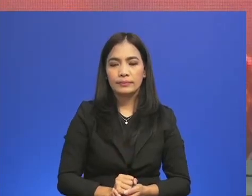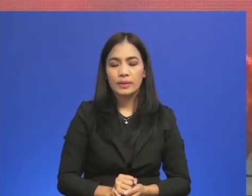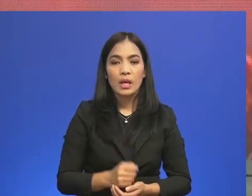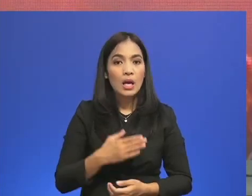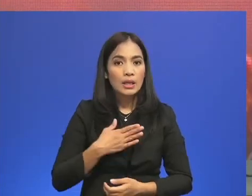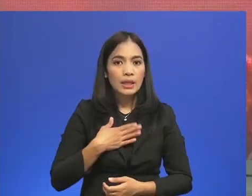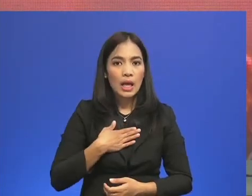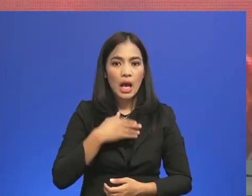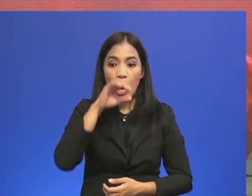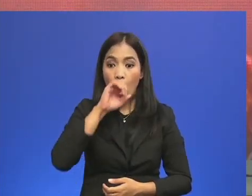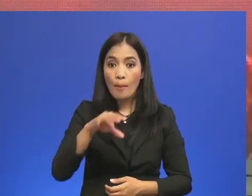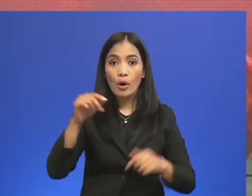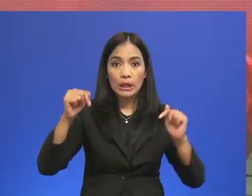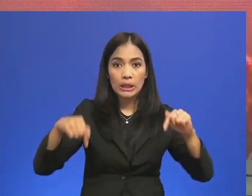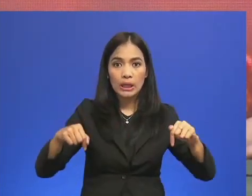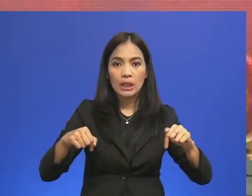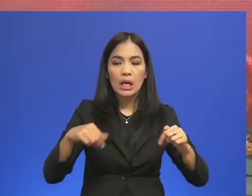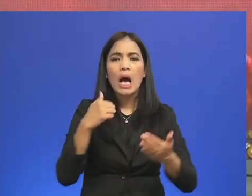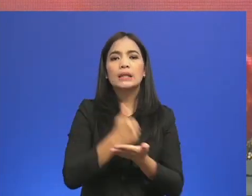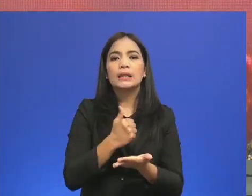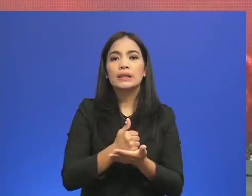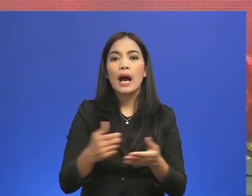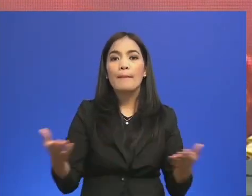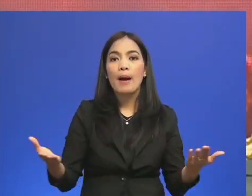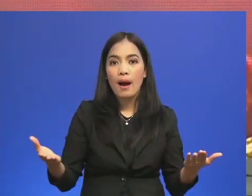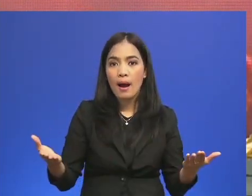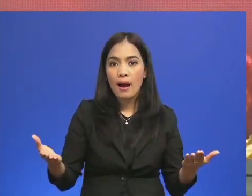Saya mengatakan hal ini sebenarnya